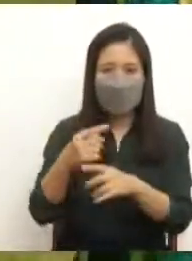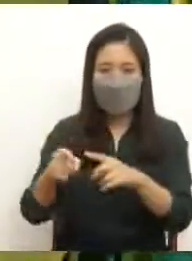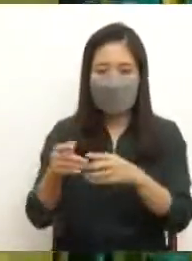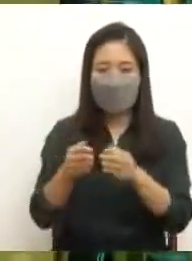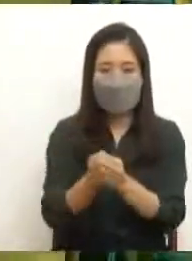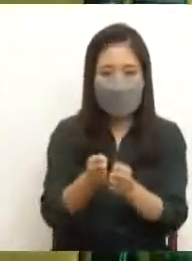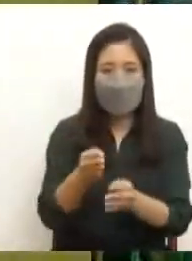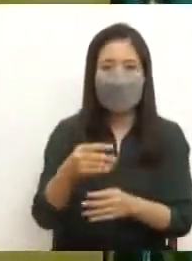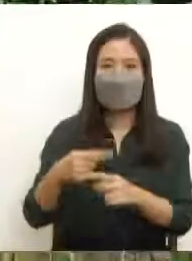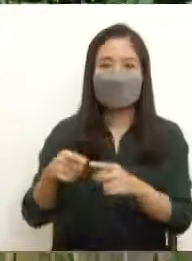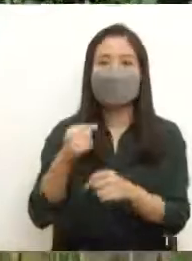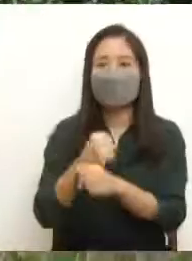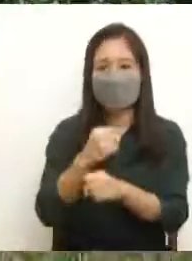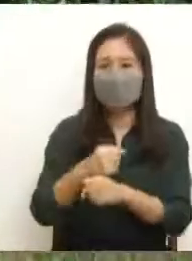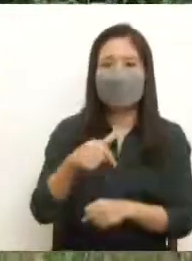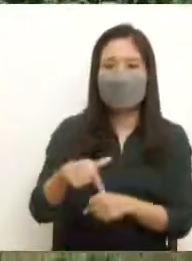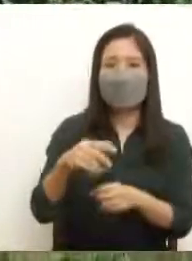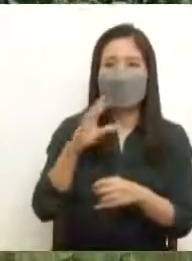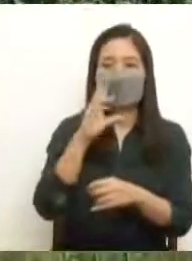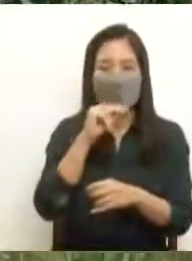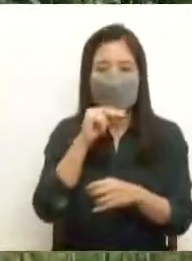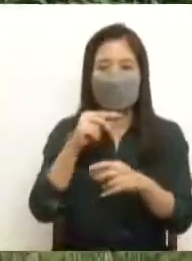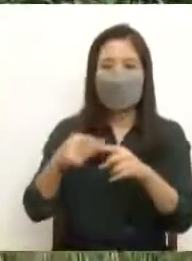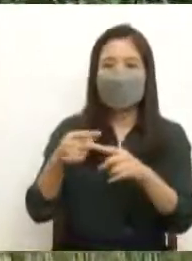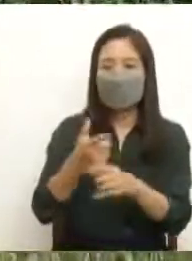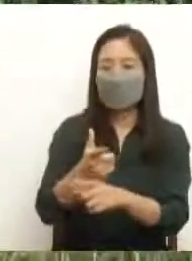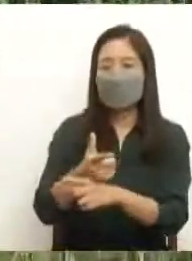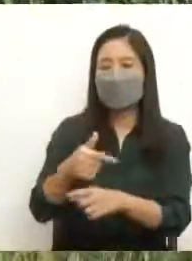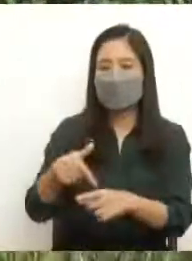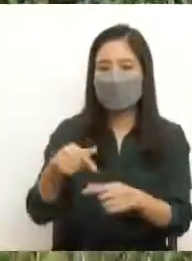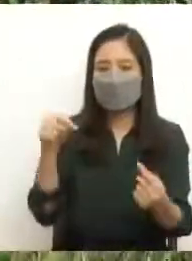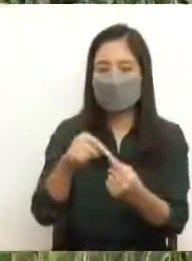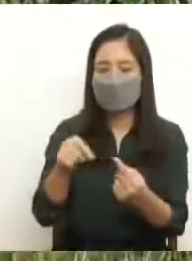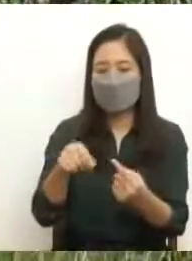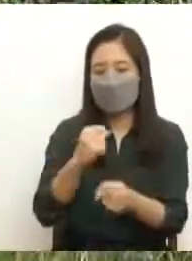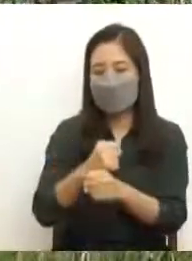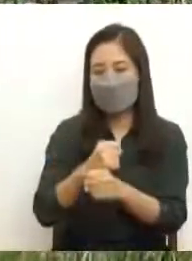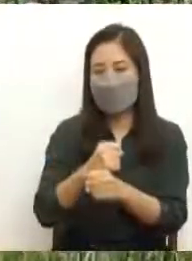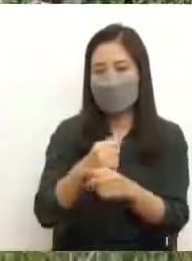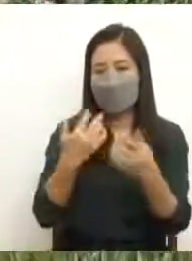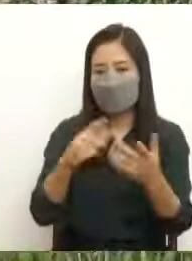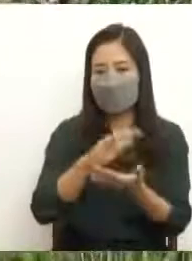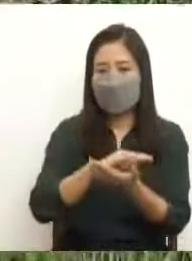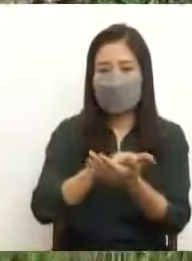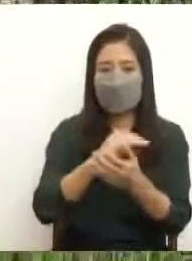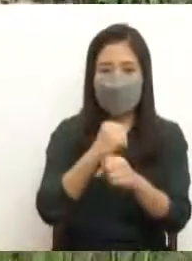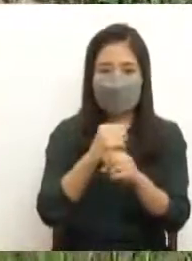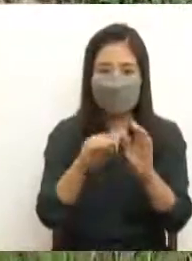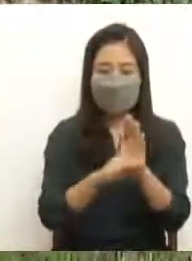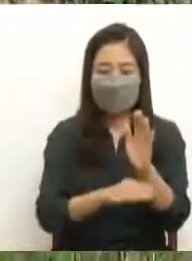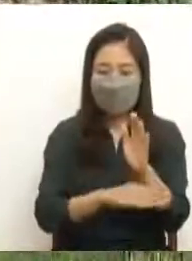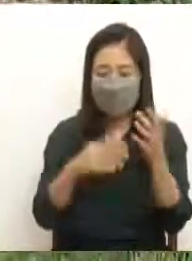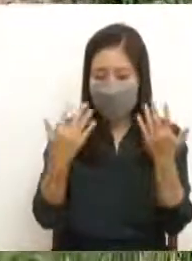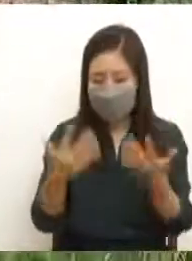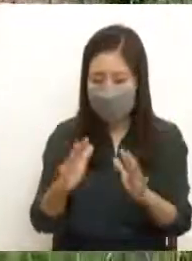ทํานาข้าวนะครับซึ่งสิ่งต่างๆเหล่านี้เรานอกจากว่าโรงเรียนได้ดําเนินการให้กับลูกๆนักเรียนแล้วนะ